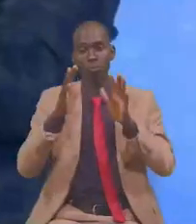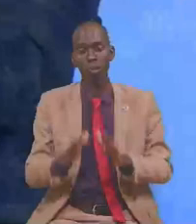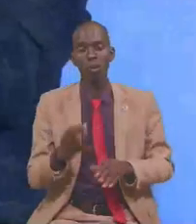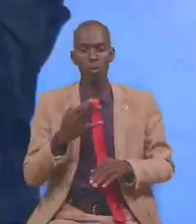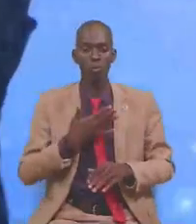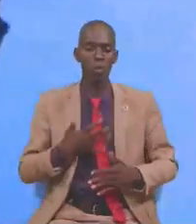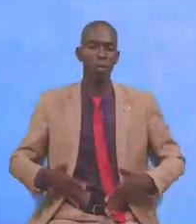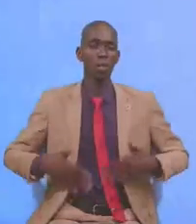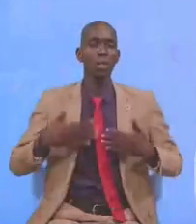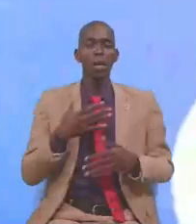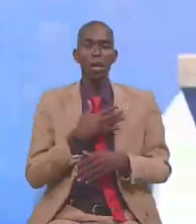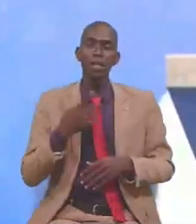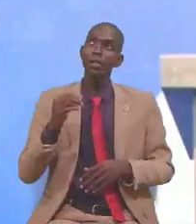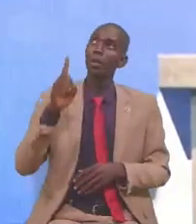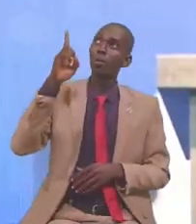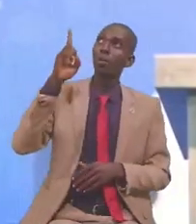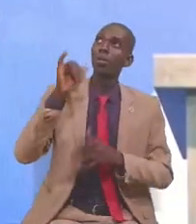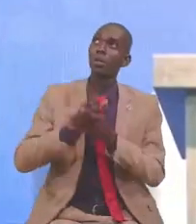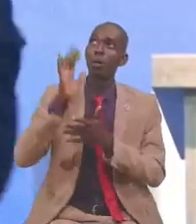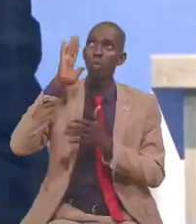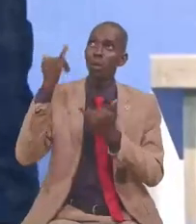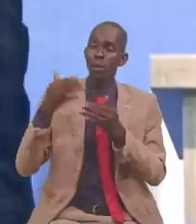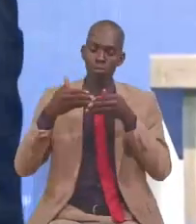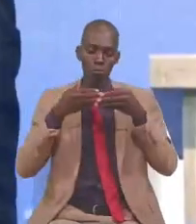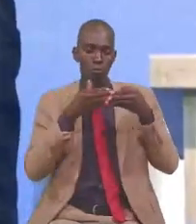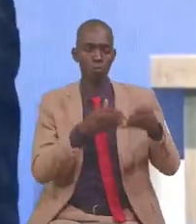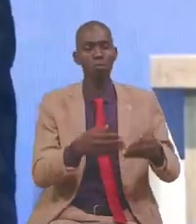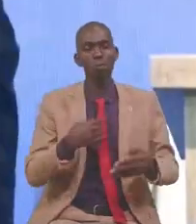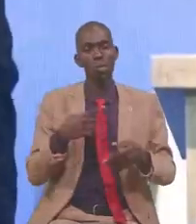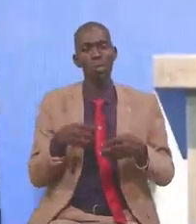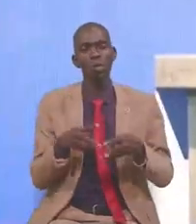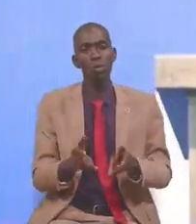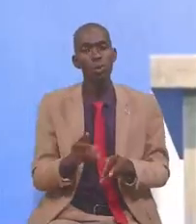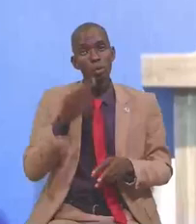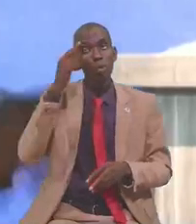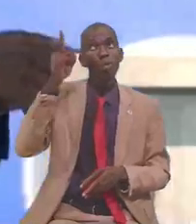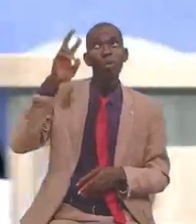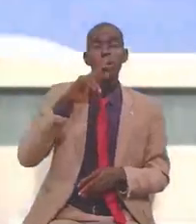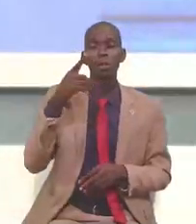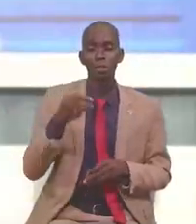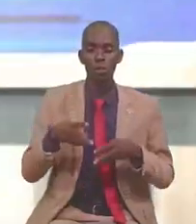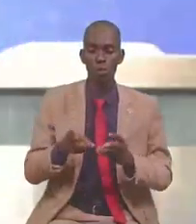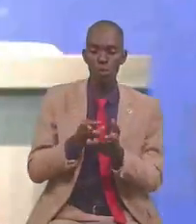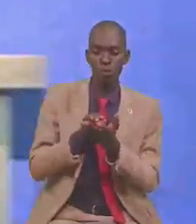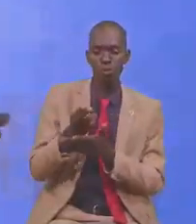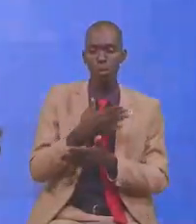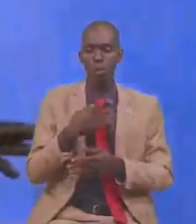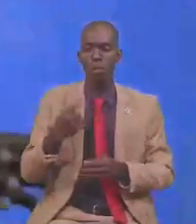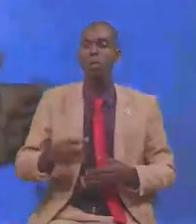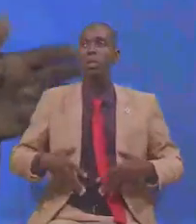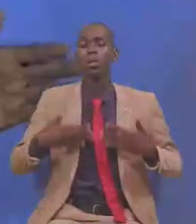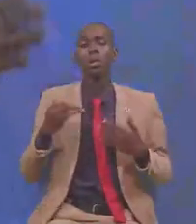comme celui-là qui va me montrer la voie, parce que tu es le chemin, la vérité et la vie. Je viens au